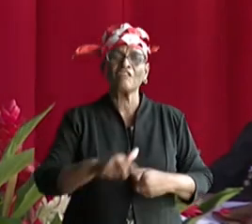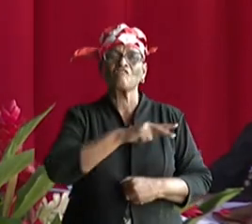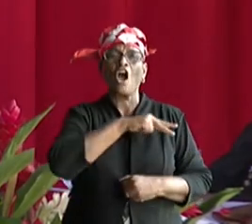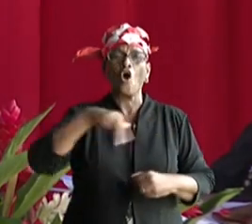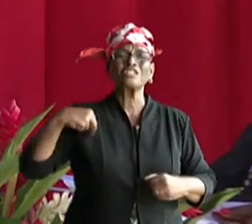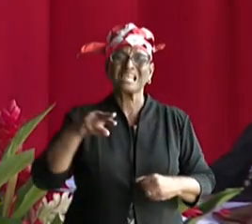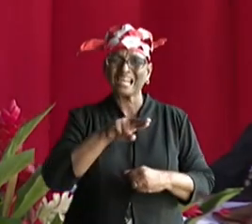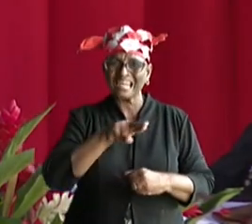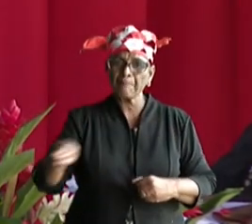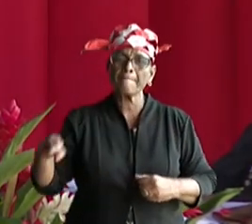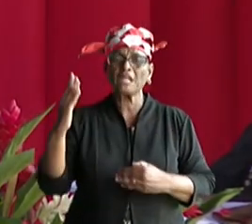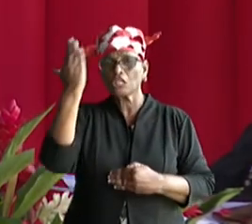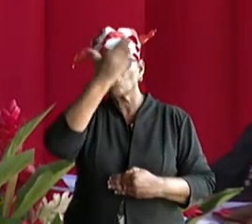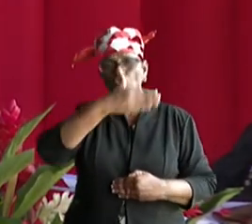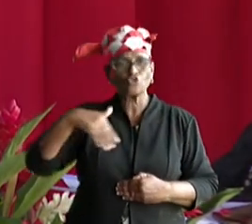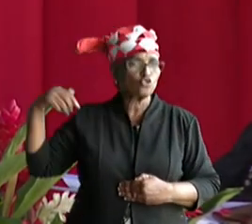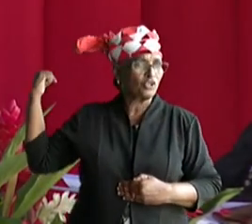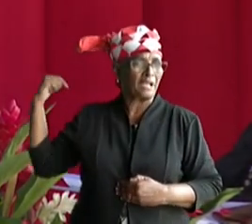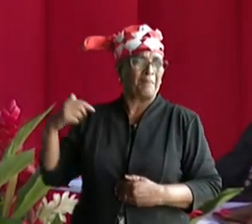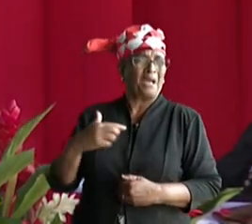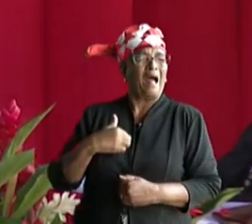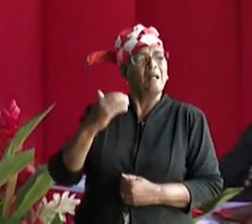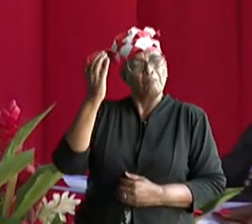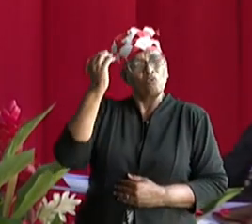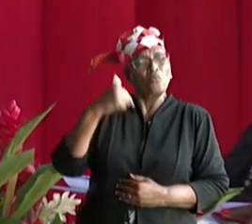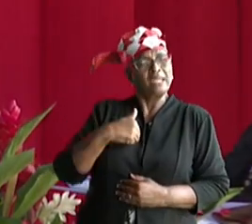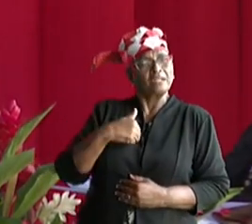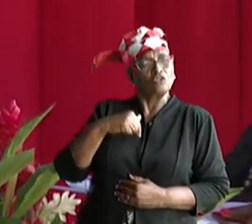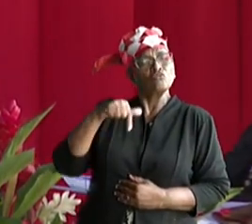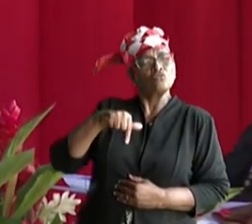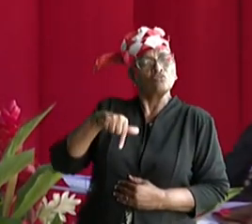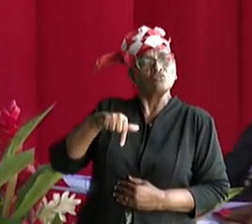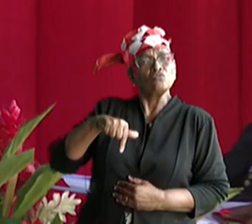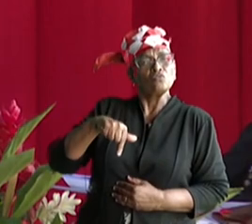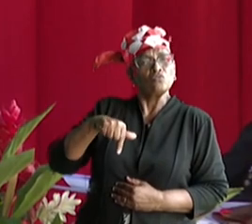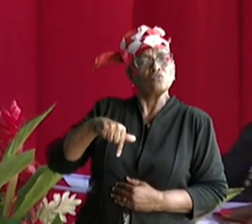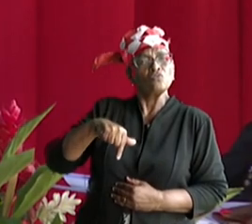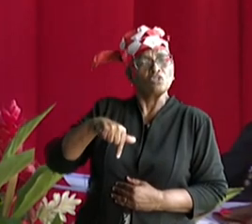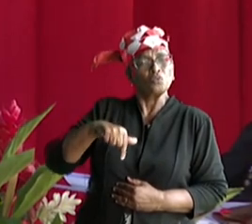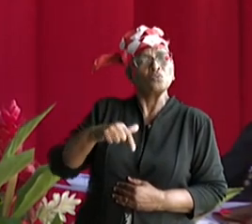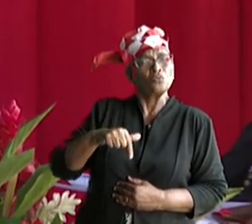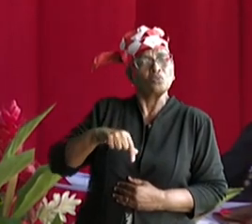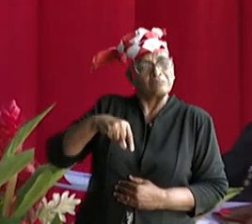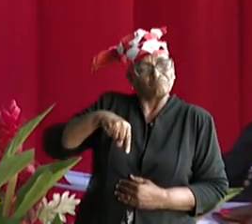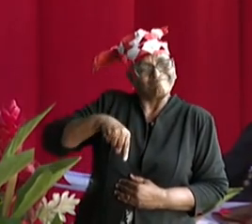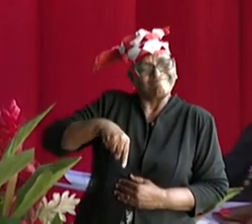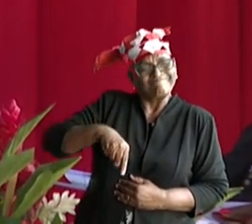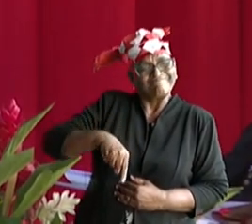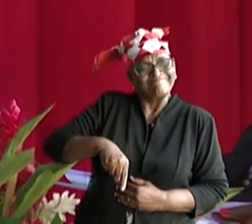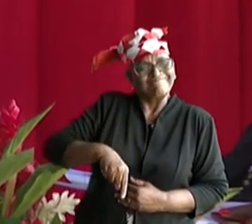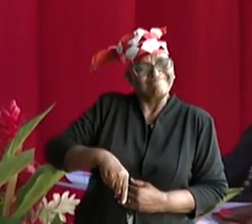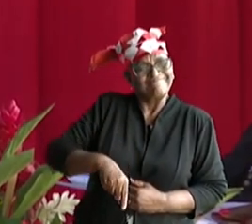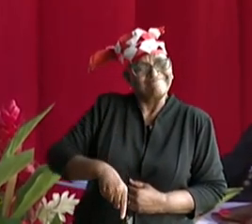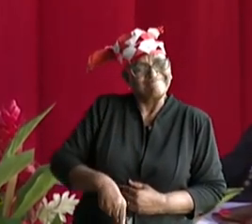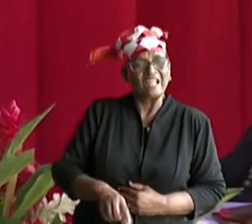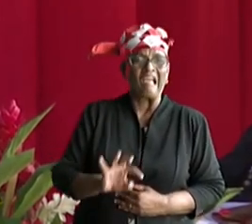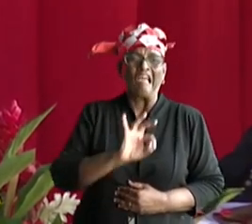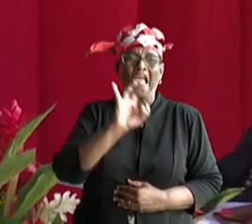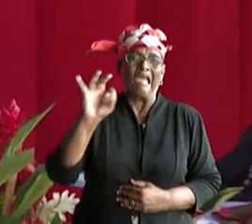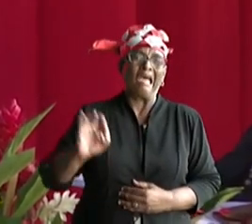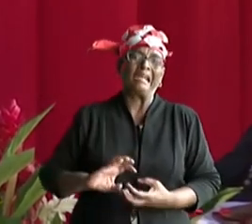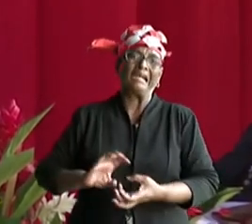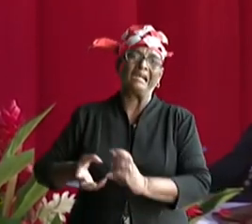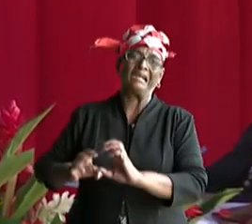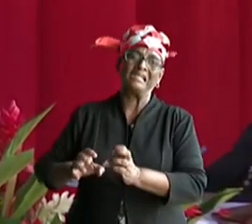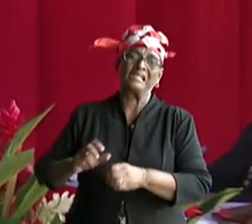Republiek Suriname. Ook al besef ik dat wij thans in een van de diepste en ergste crisis van